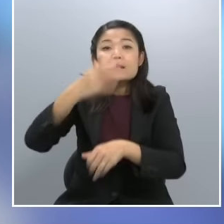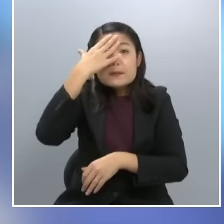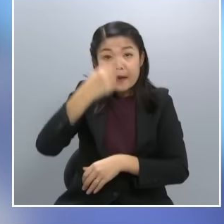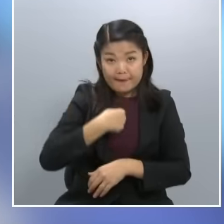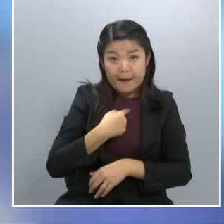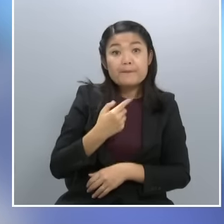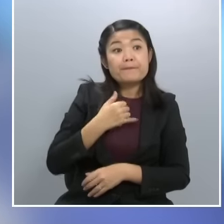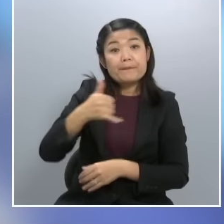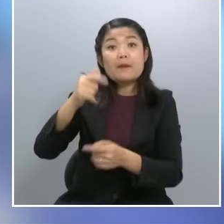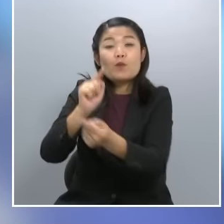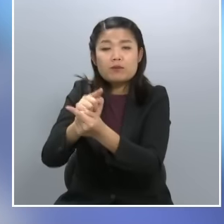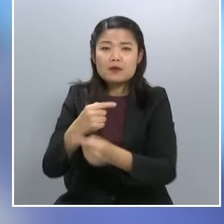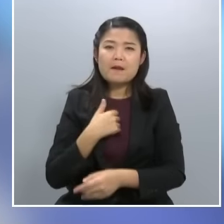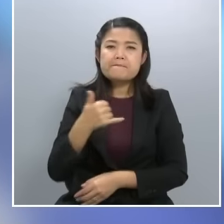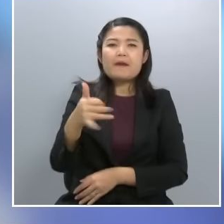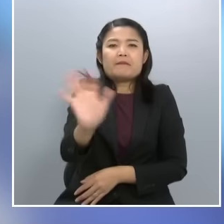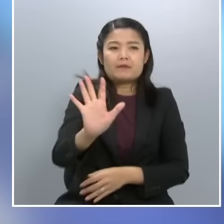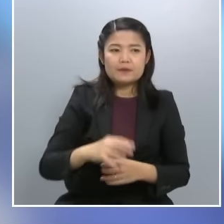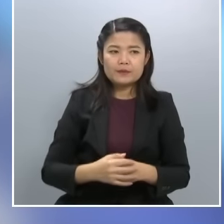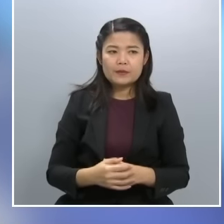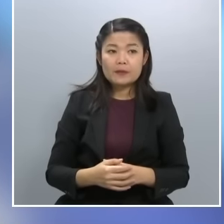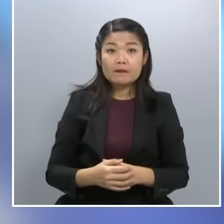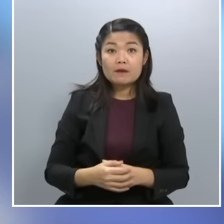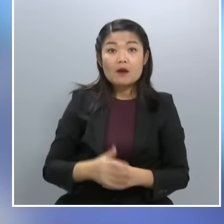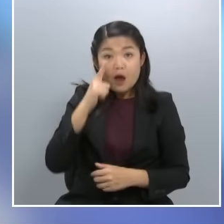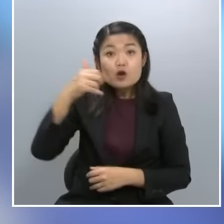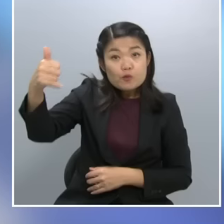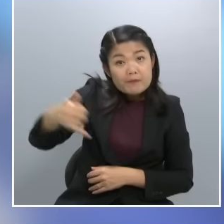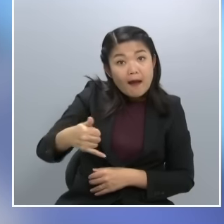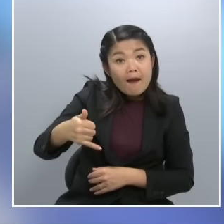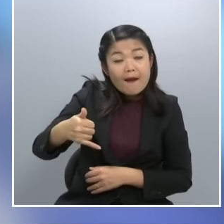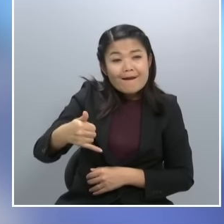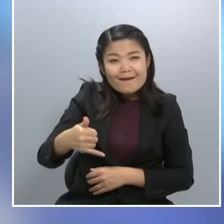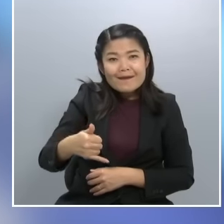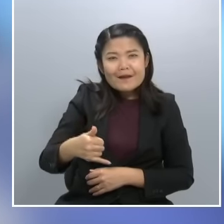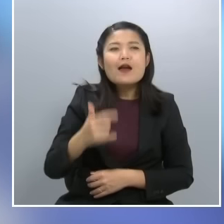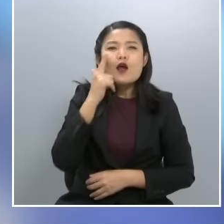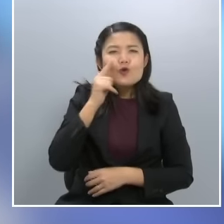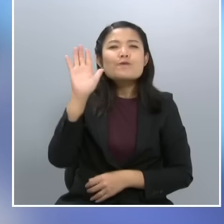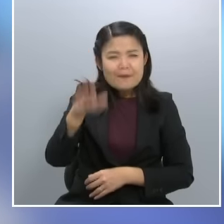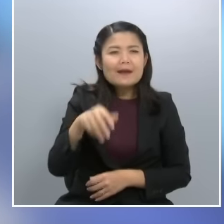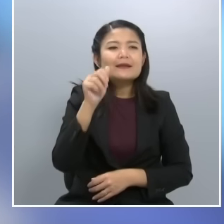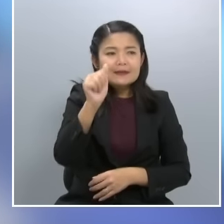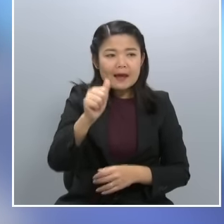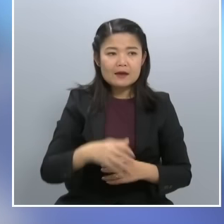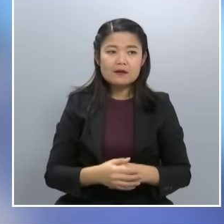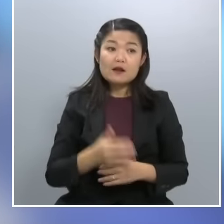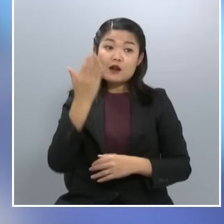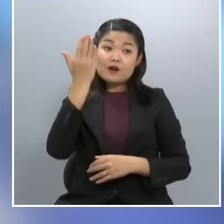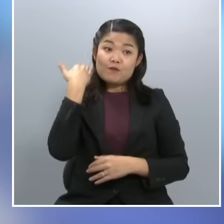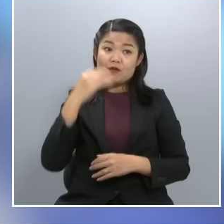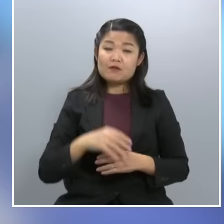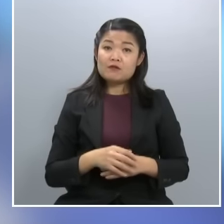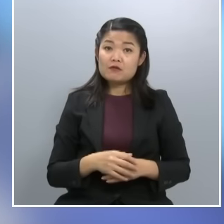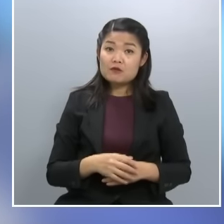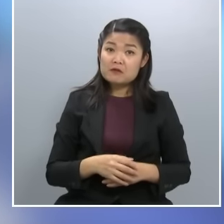เหรอไม่ไปอหรือว่าจะให้ลุงไปหาให้ลุงมาหาก็ได้แล้ววันนั้นไอ้อ้าที่ลุงอันนั้น